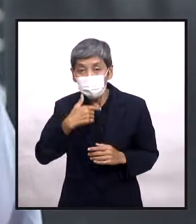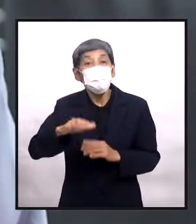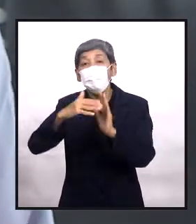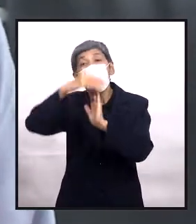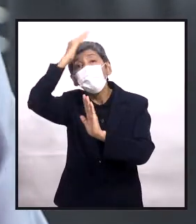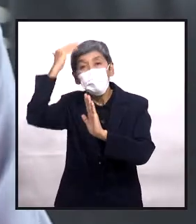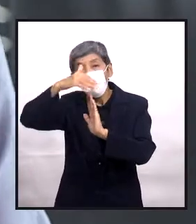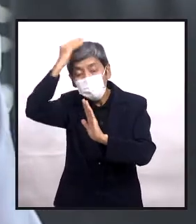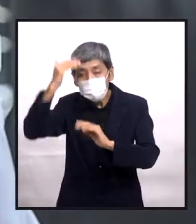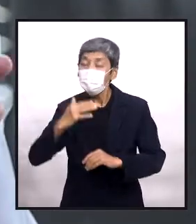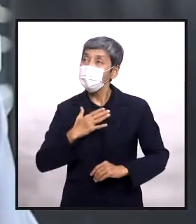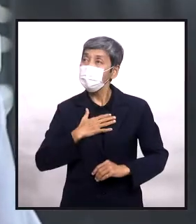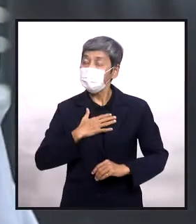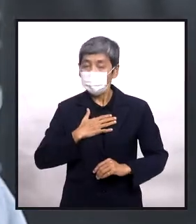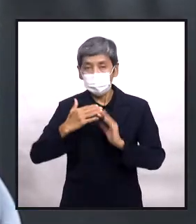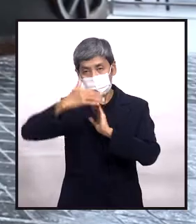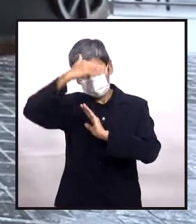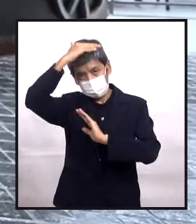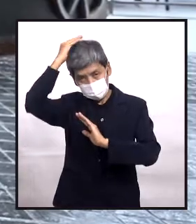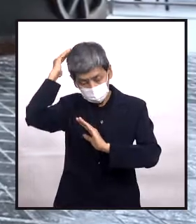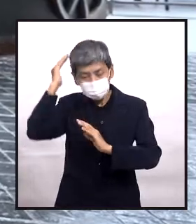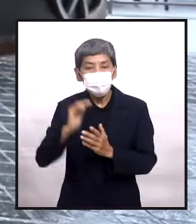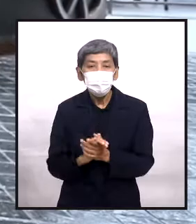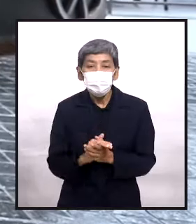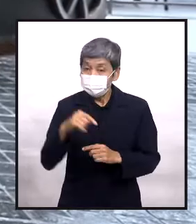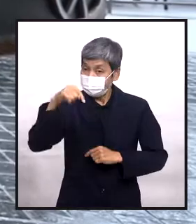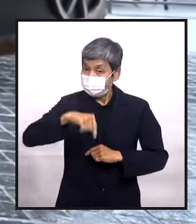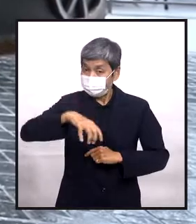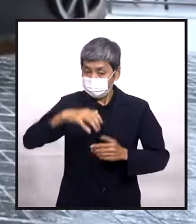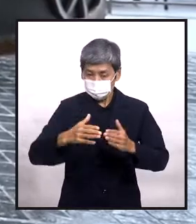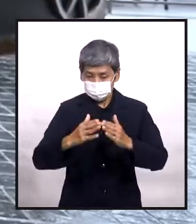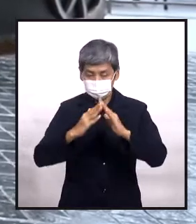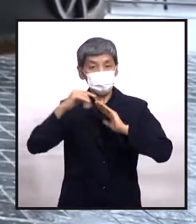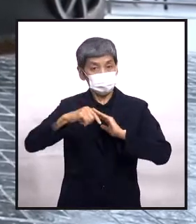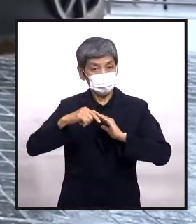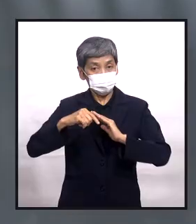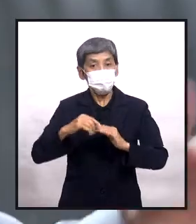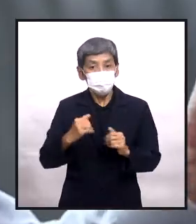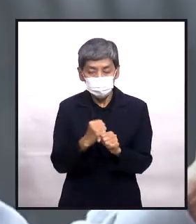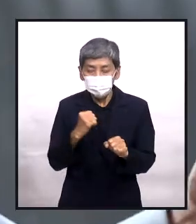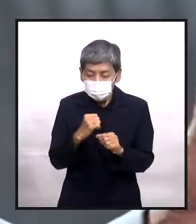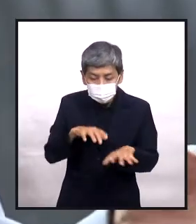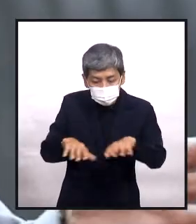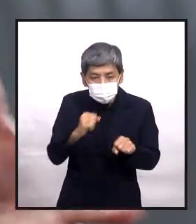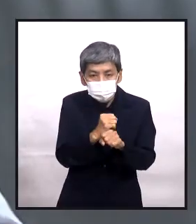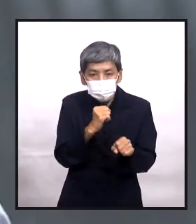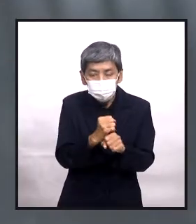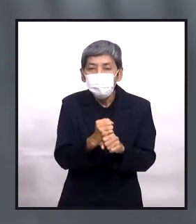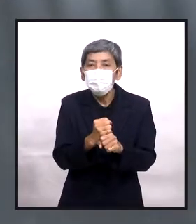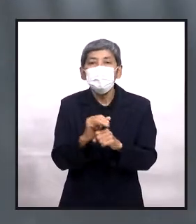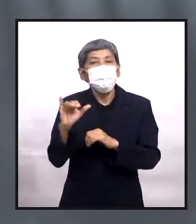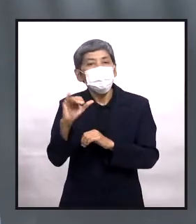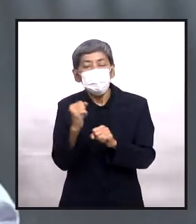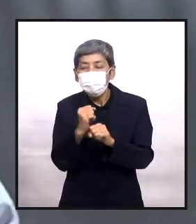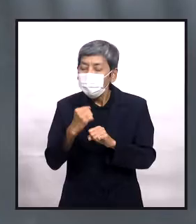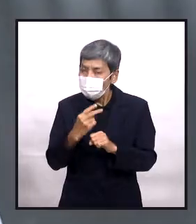วชไหมก็เลยเอาไปบวช แล้วกว่าจะมาเป็นที่นี่หลังจากนั้นนานไหมคะ ก็เนี่ยมันก็เริ่มเป็นการค่อยรวมตัวของ